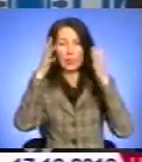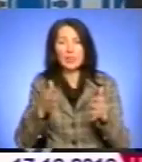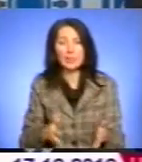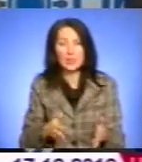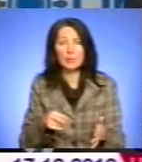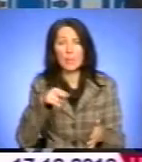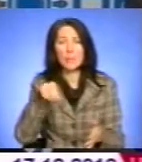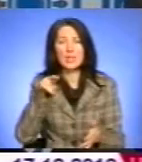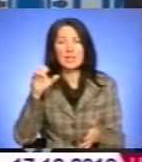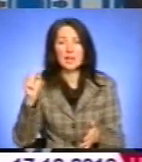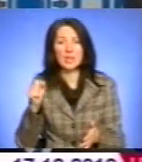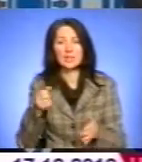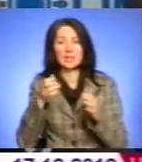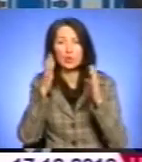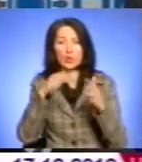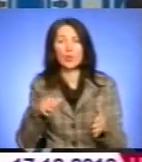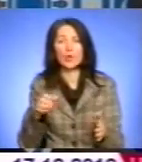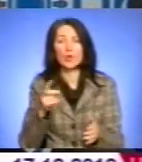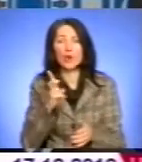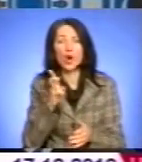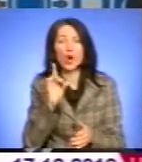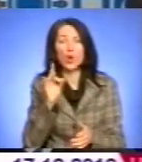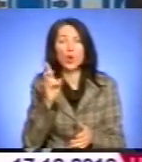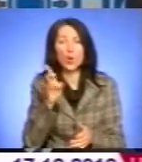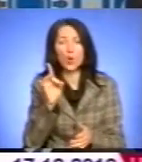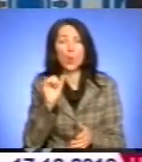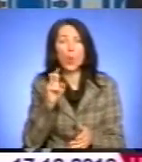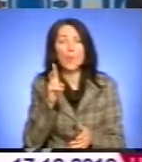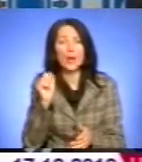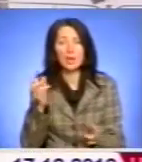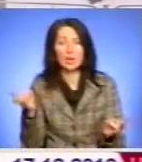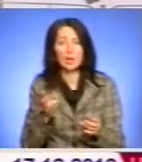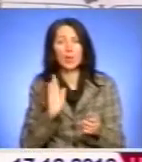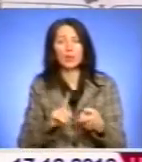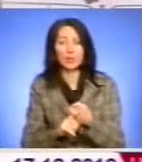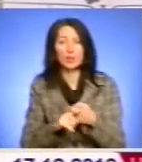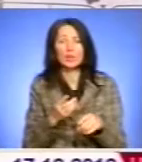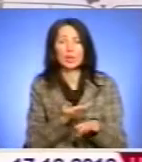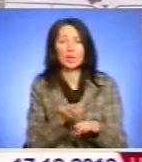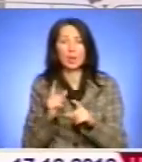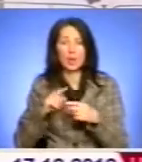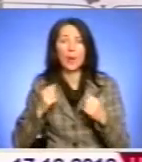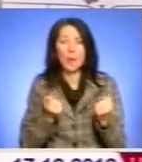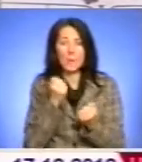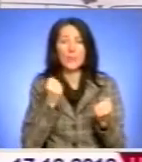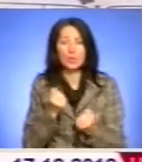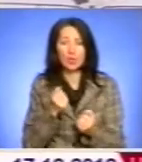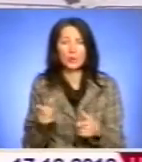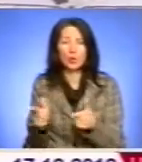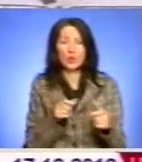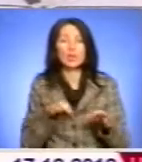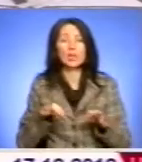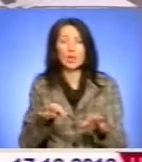І тому потрібно було ще додатково задіювати важку техніку, щоб довести навіть. Підготувати транспорт у дорогу радять працівники